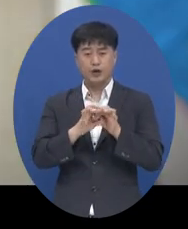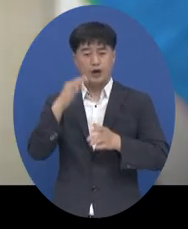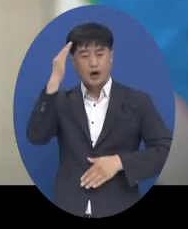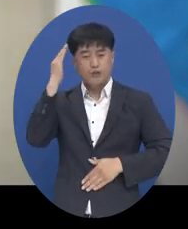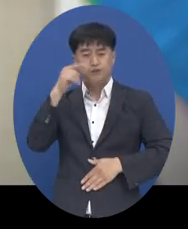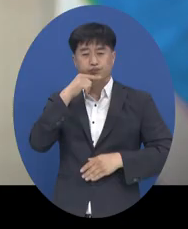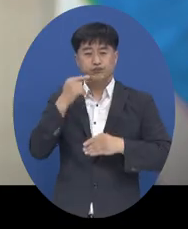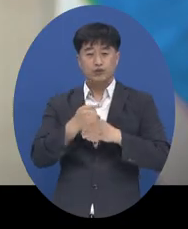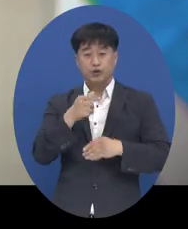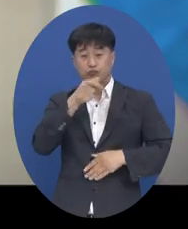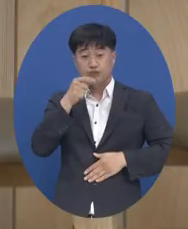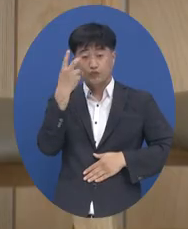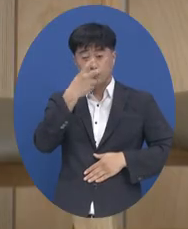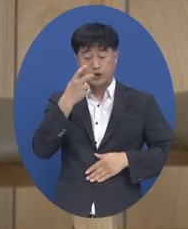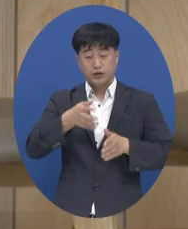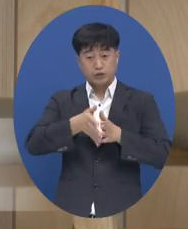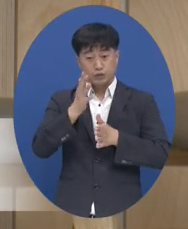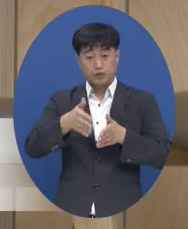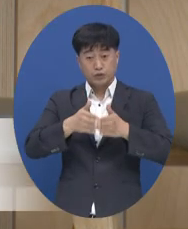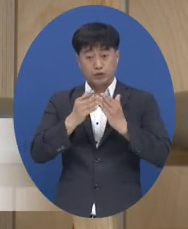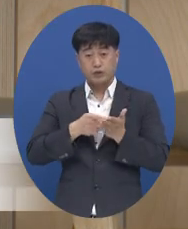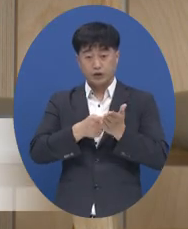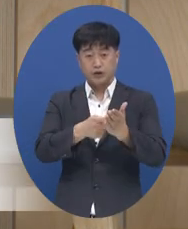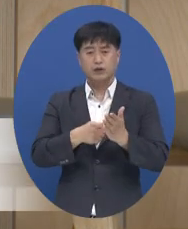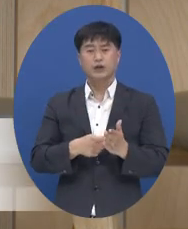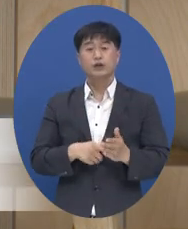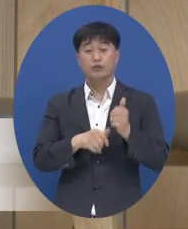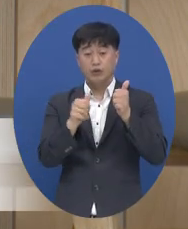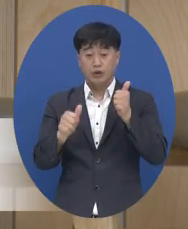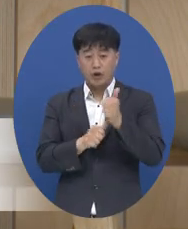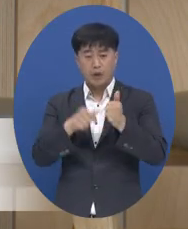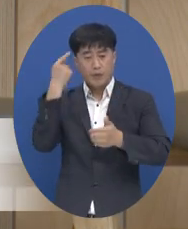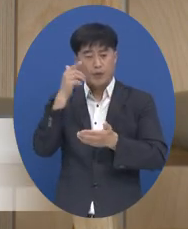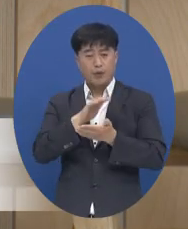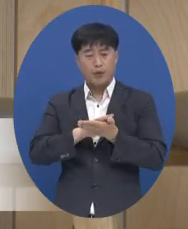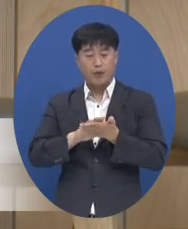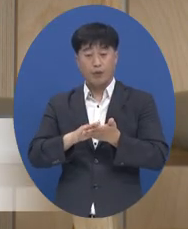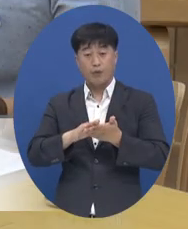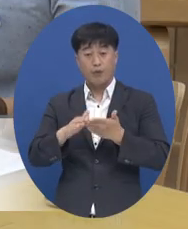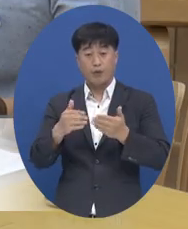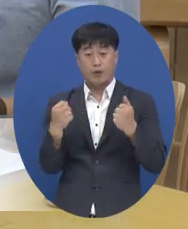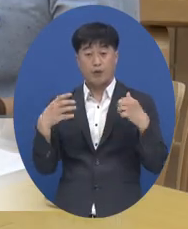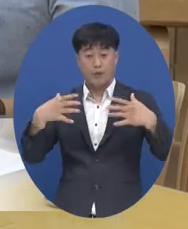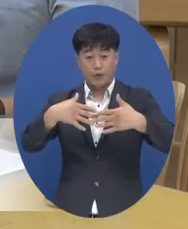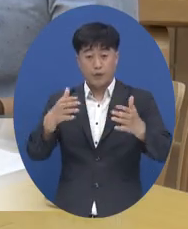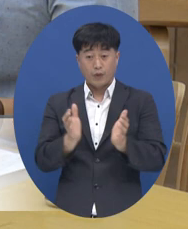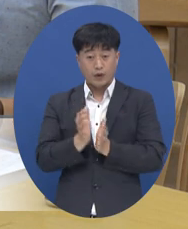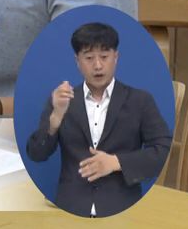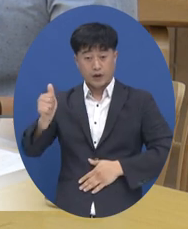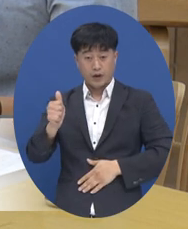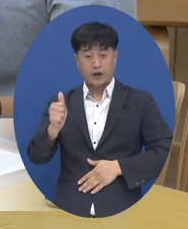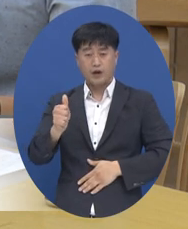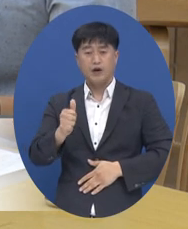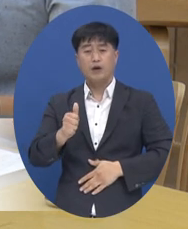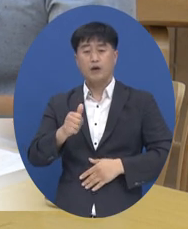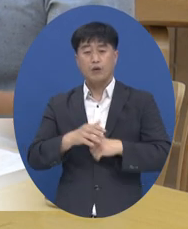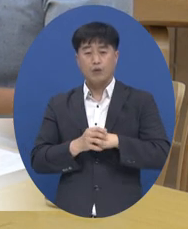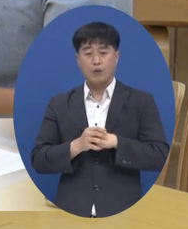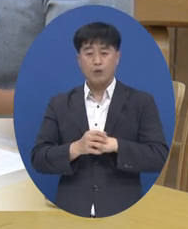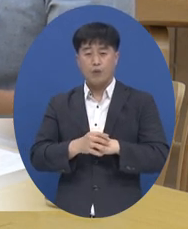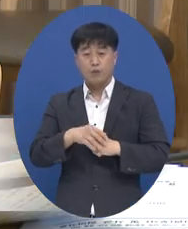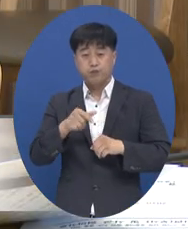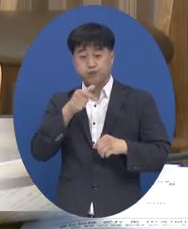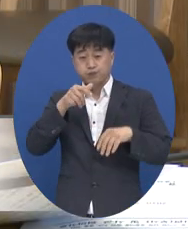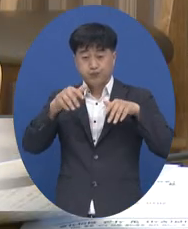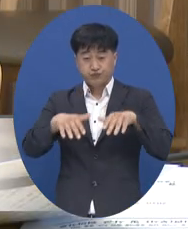제안하기도 했습니다 테스크포스 는 평화협력 국장을 단장으로 대북 협상 총괄 방과 홍수에 방지